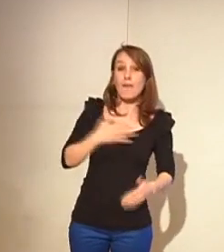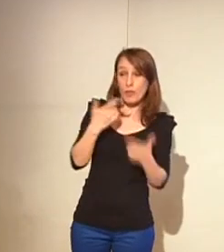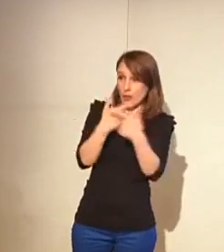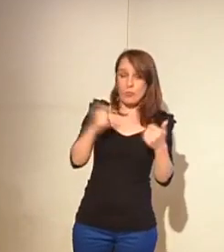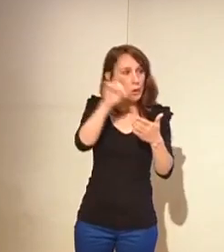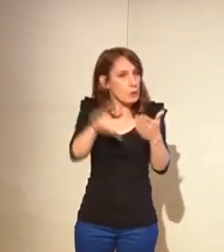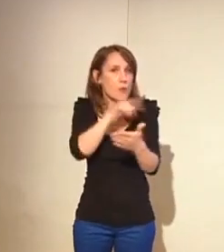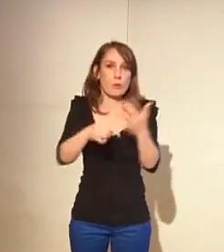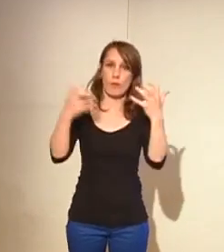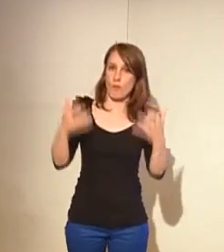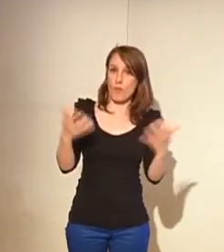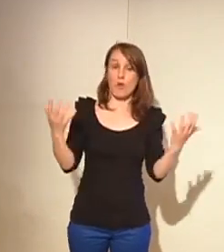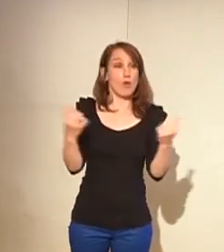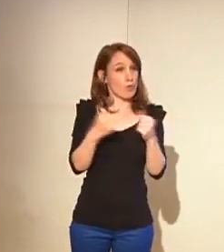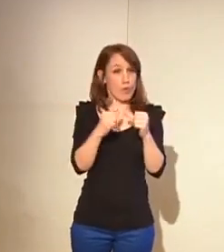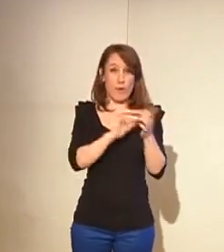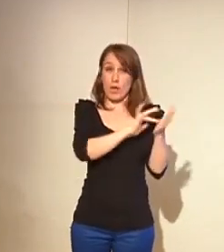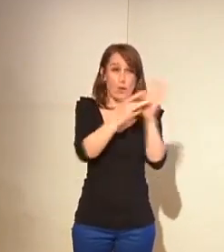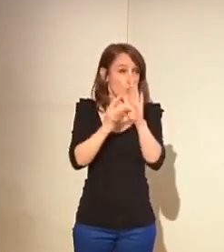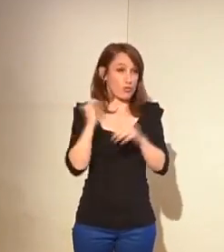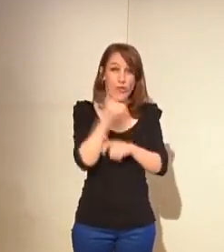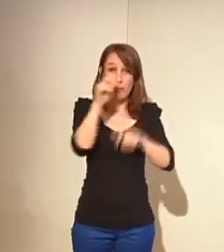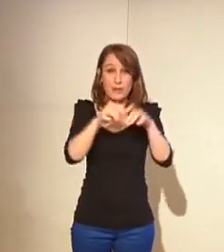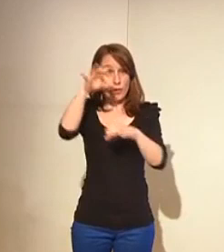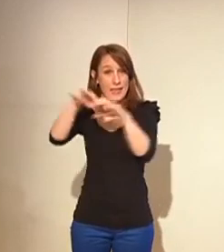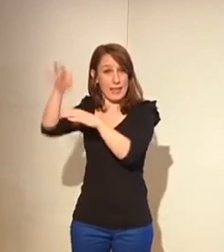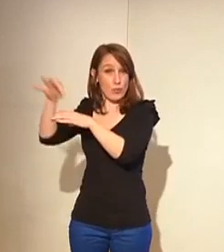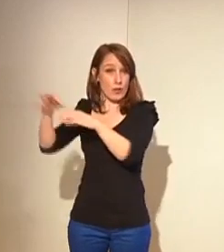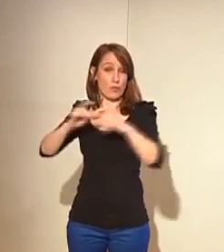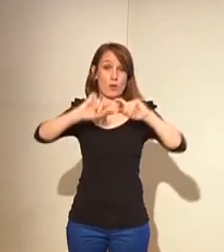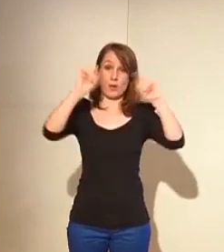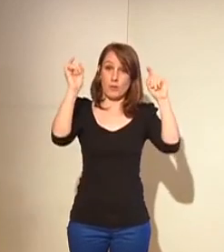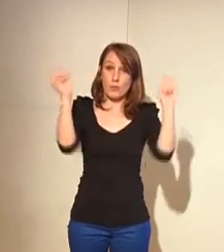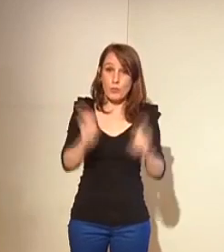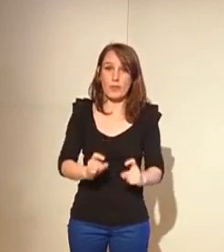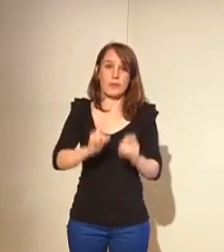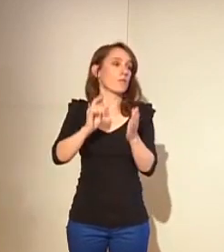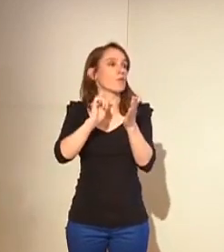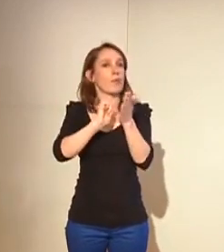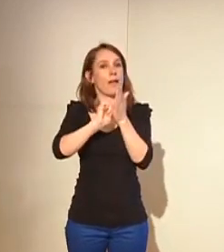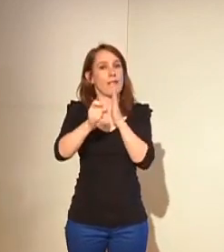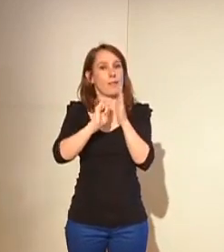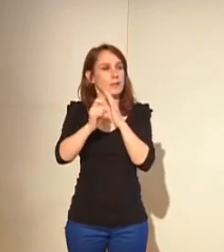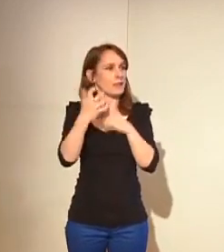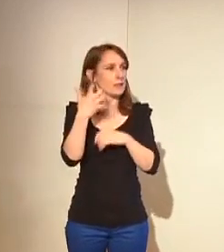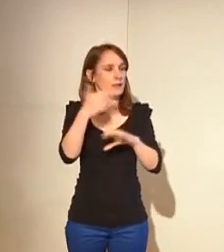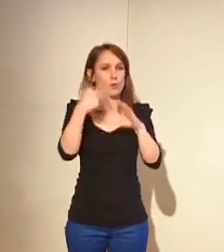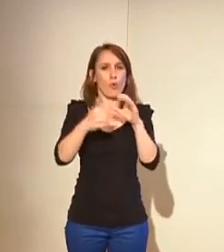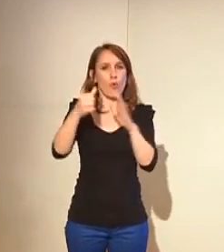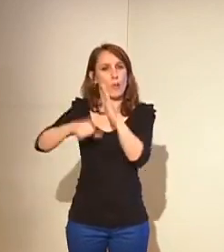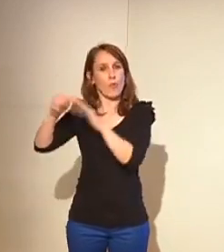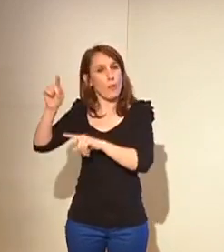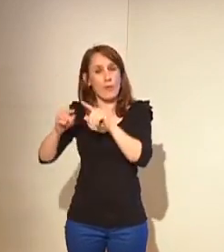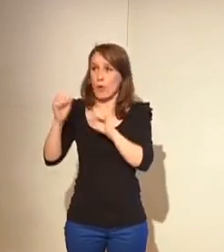paramunicipaux seront toutes ramené à un niveau de 500 € par mois alors qu'auparavant elle était parfois